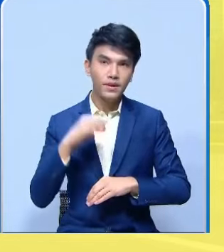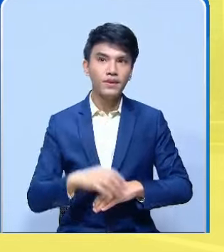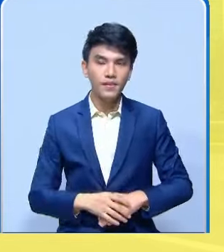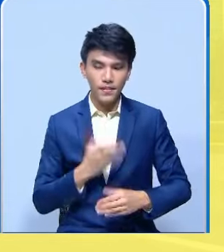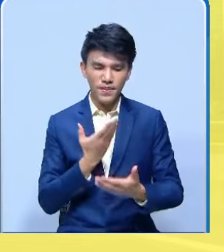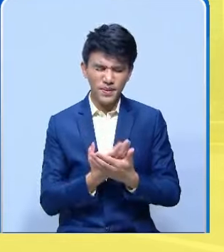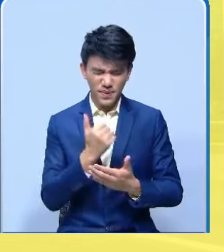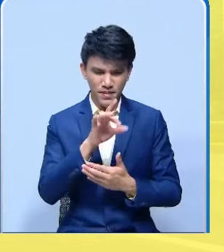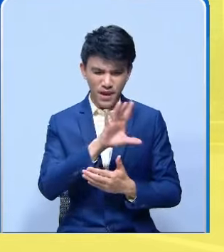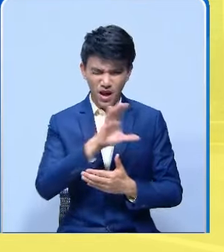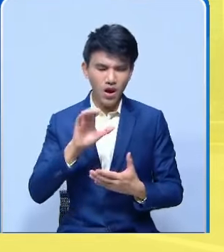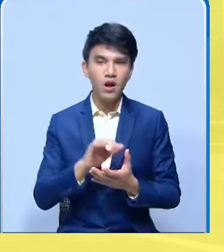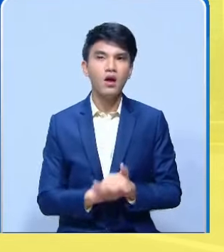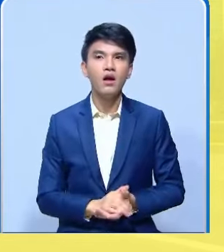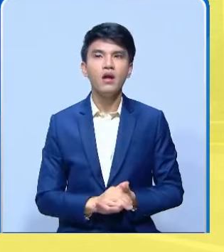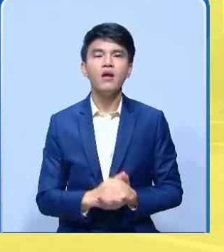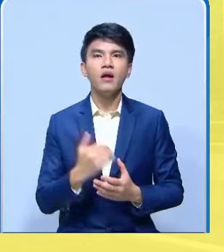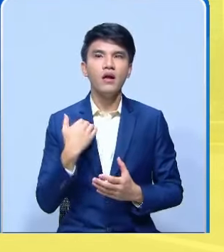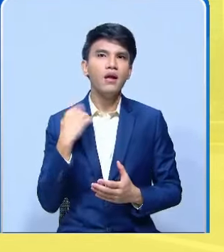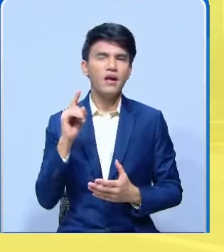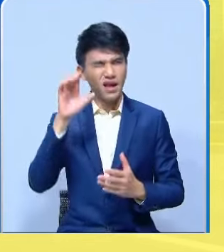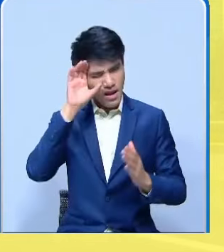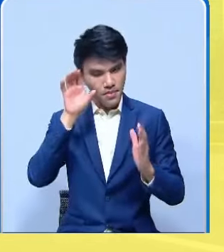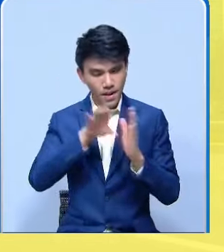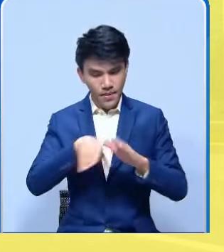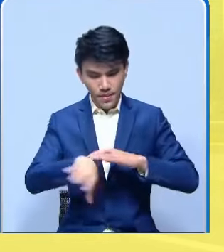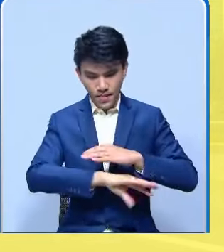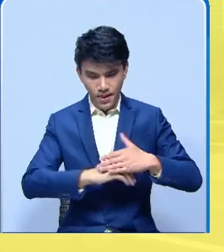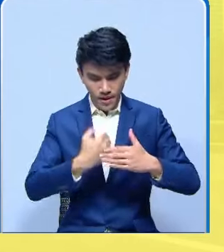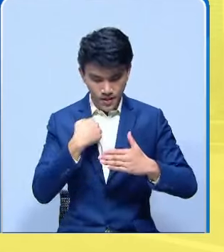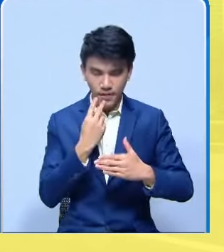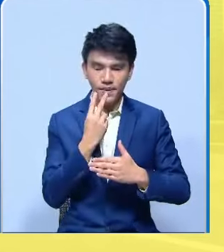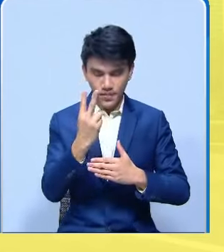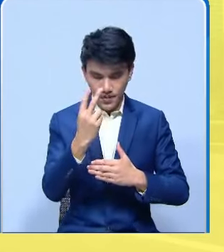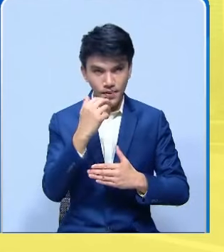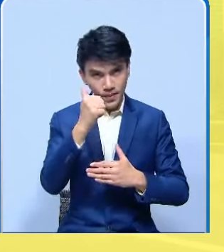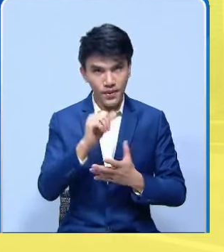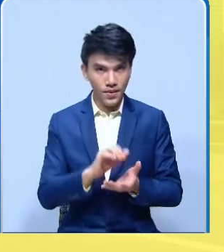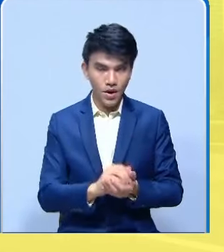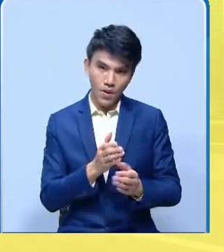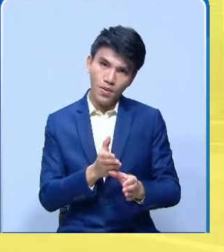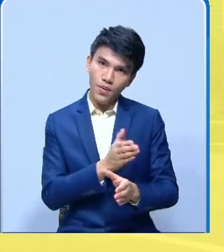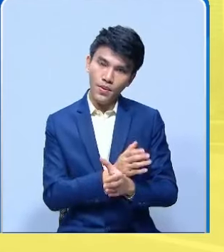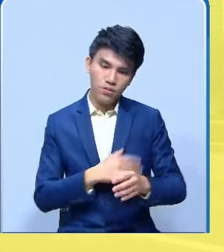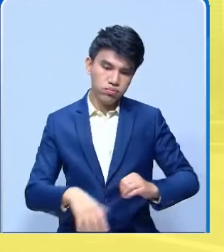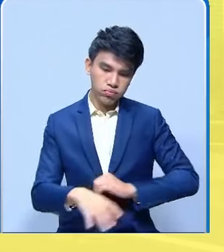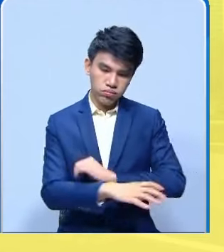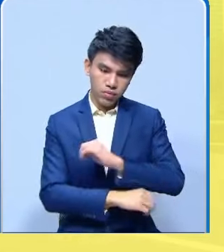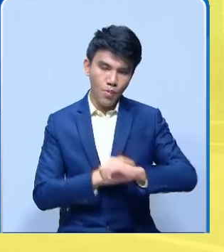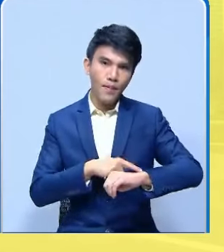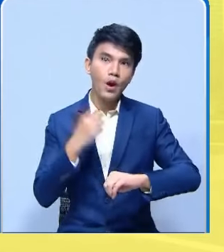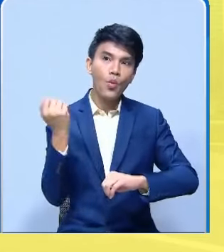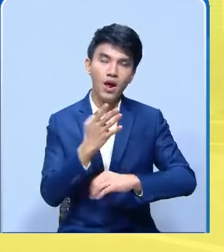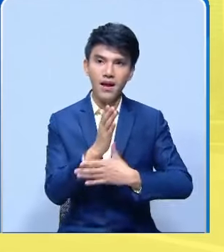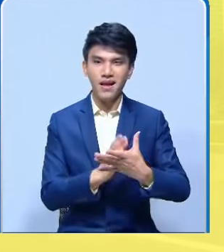ไปเนี่ย800กว่าบาทครับแล้วก็มีภาพหลักฐานจากกล้องวงจรปิดให้เห็นเนี่ยว่าก่อนจะเกิดเหตุขึ้นเนี่ยตอน 4:30 ครึ่งเ